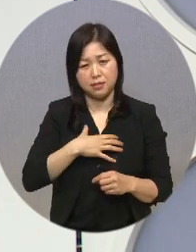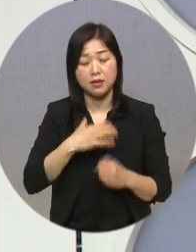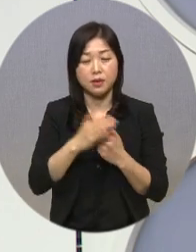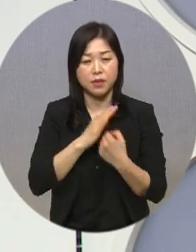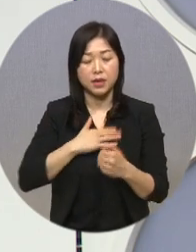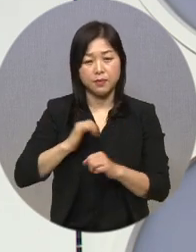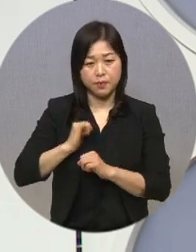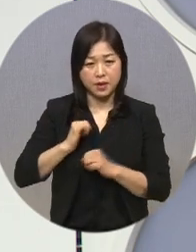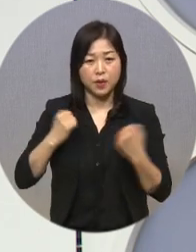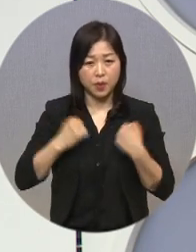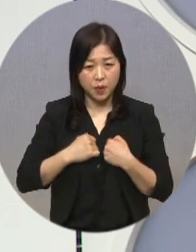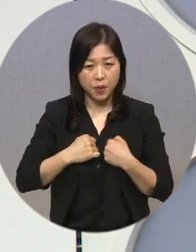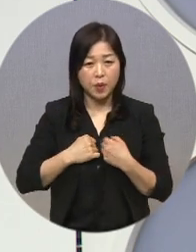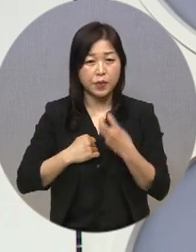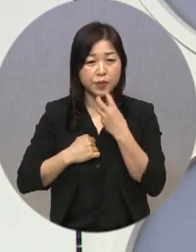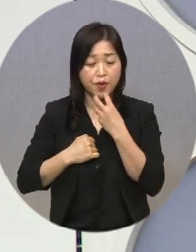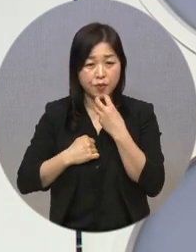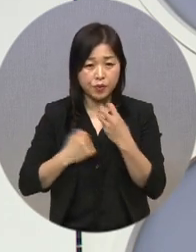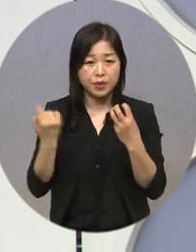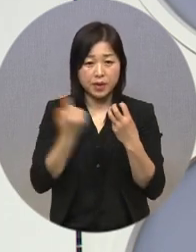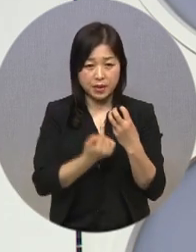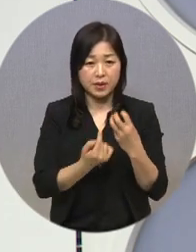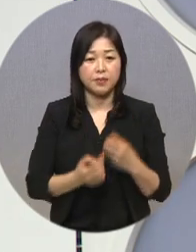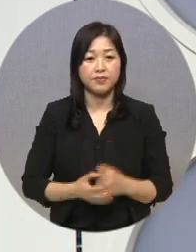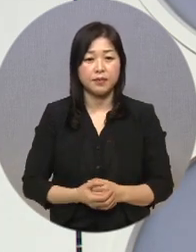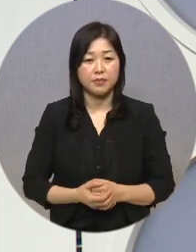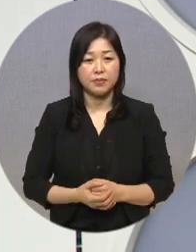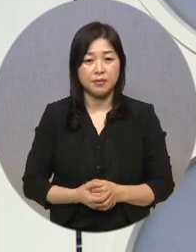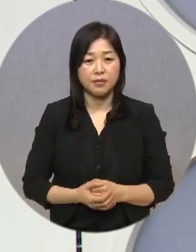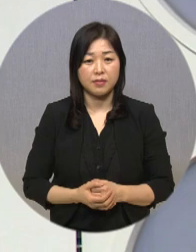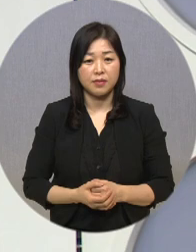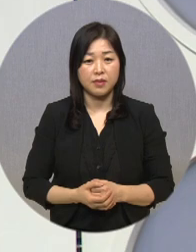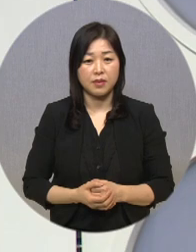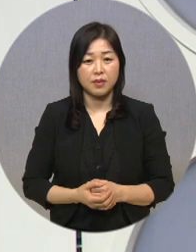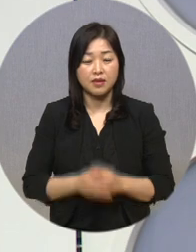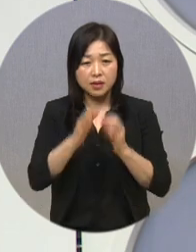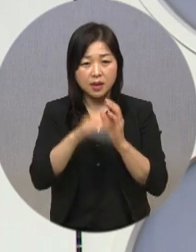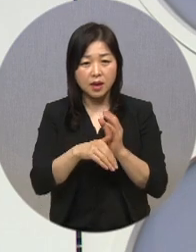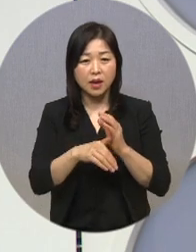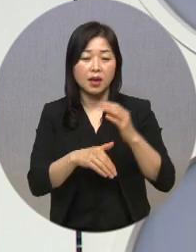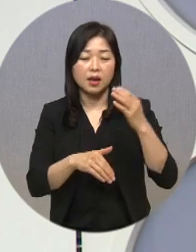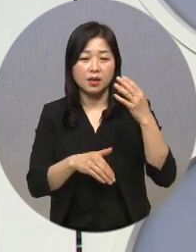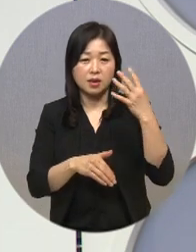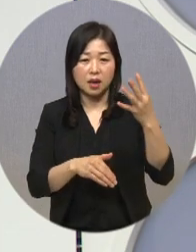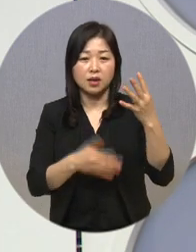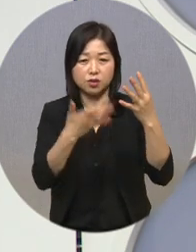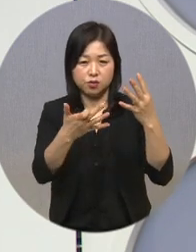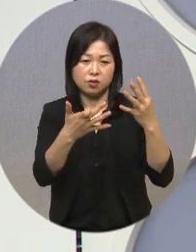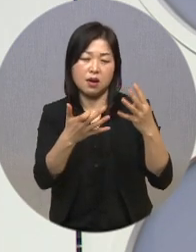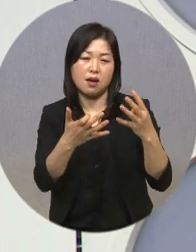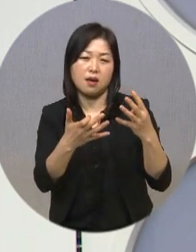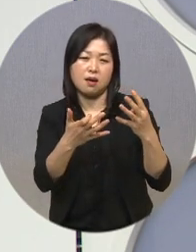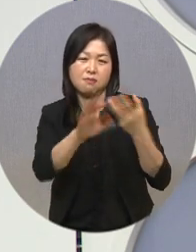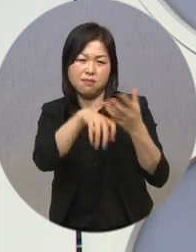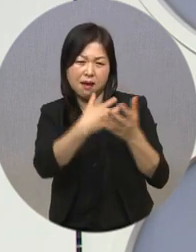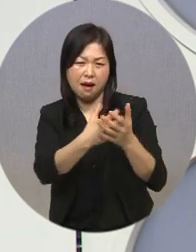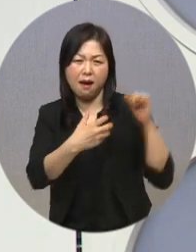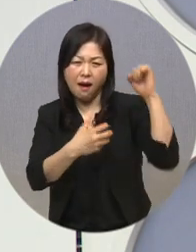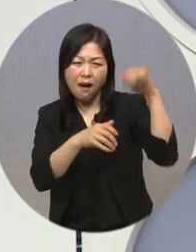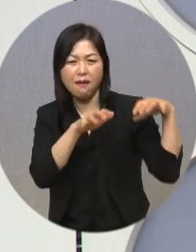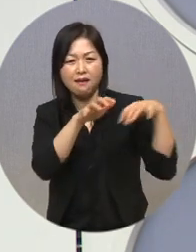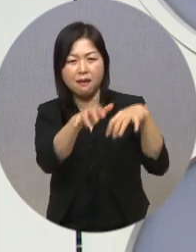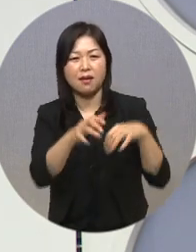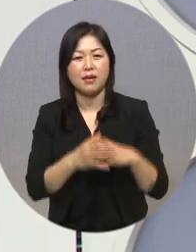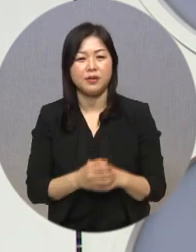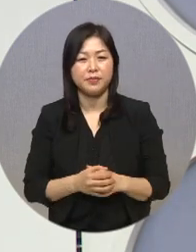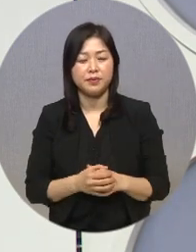입고 서울 올라갔는데 대모했습니다. 그날 4.19가 터졌어요. 예. 나는 일주일